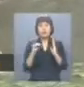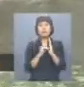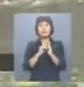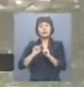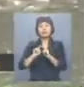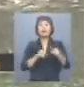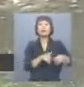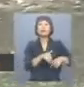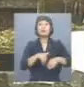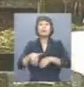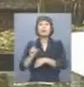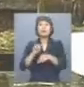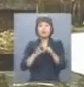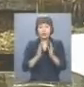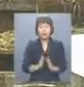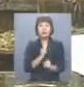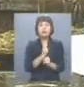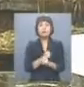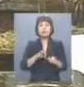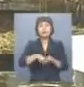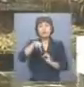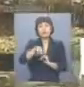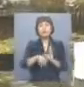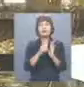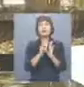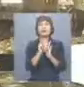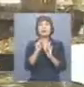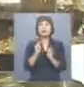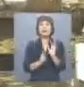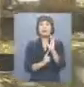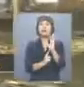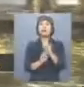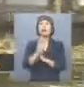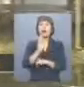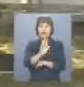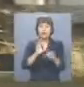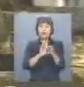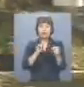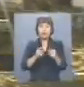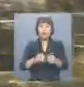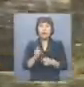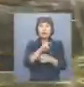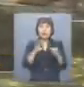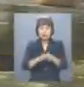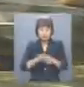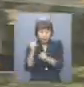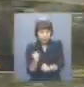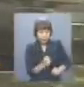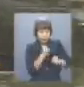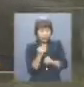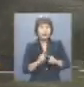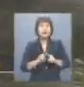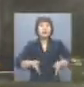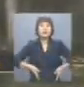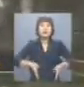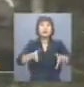นและเจ้าหน้าที่สำนักงานเขตบางขุนเทียนร่วมกันเก็บกวาดขยะในคลองลาดลำพูริมถนนพระรามที่2ใกล้กับ